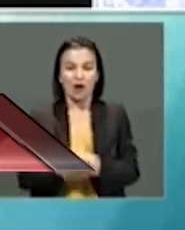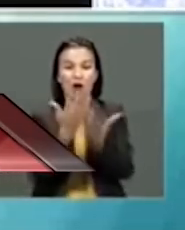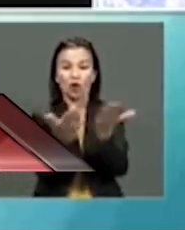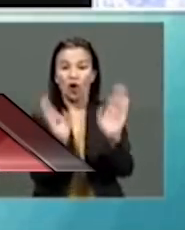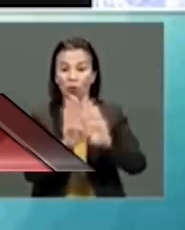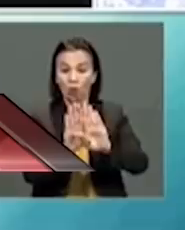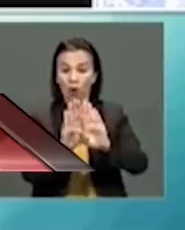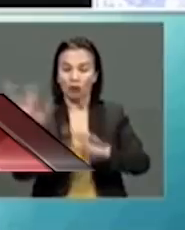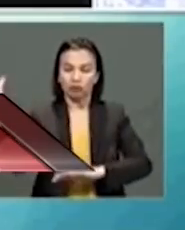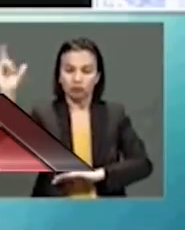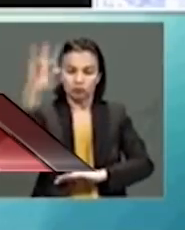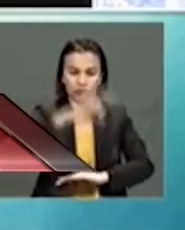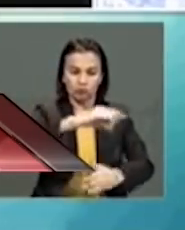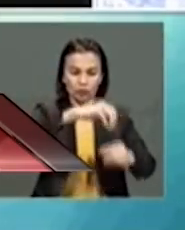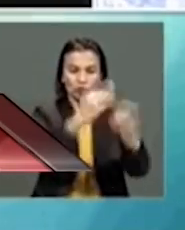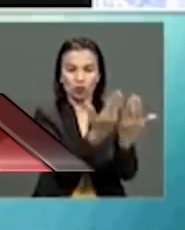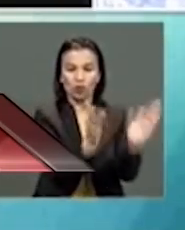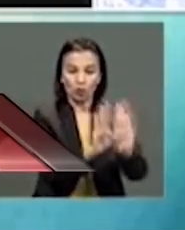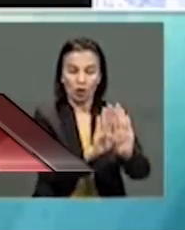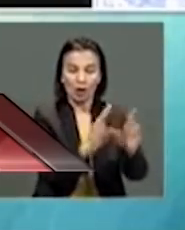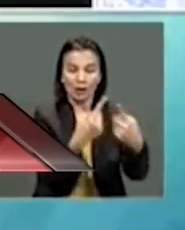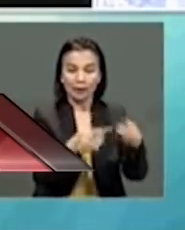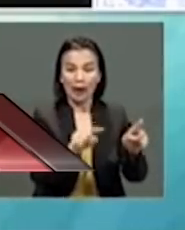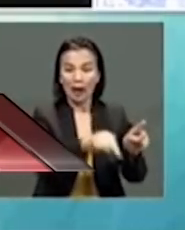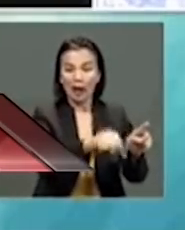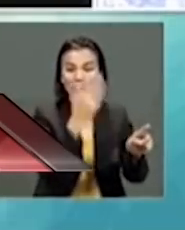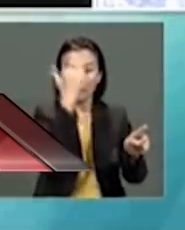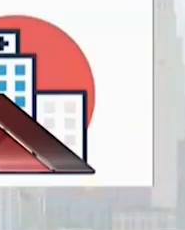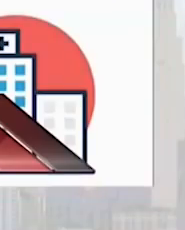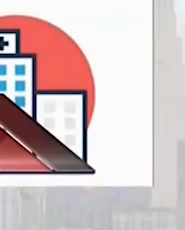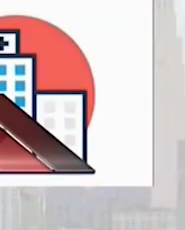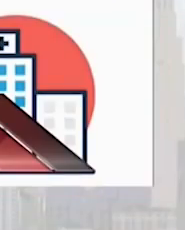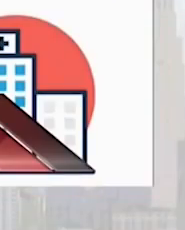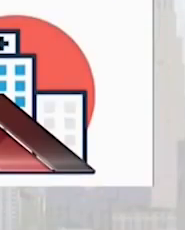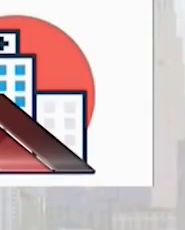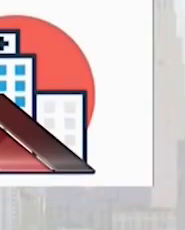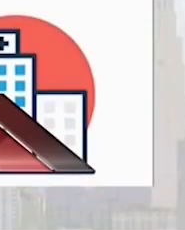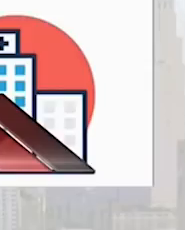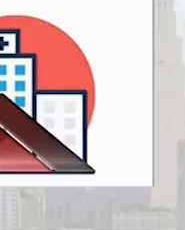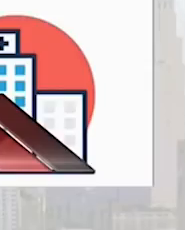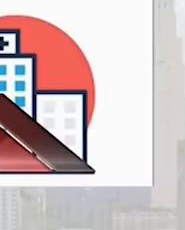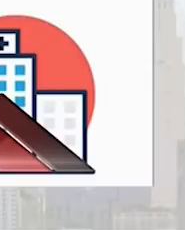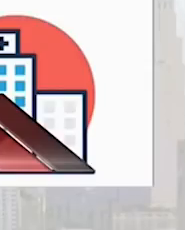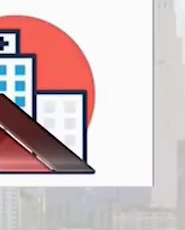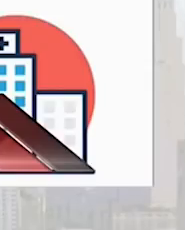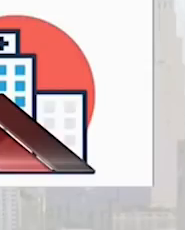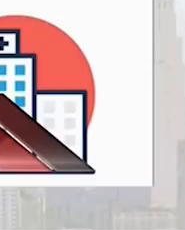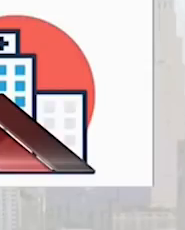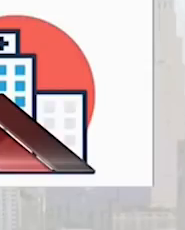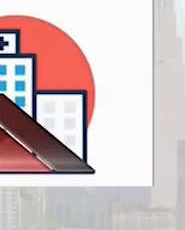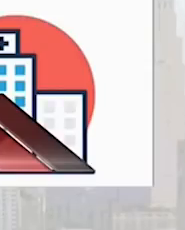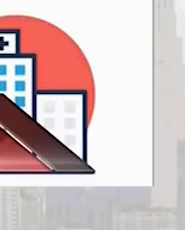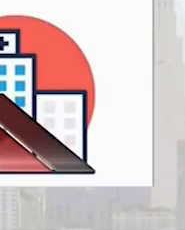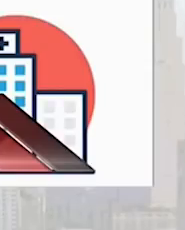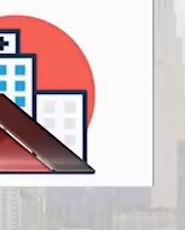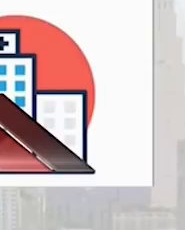าการอีก47 11คนนั้นเป็นนักศึกษาไทยซึ่งรู้สึกจะมีอาการ ค่ะ แล้วก็ตรวจเจอ ใช่ค่ะ12